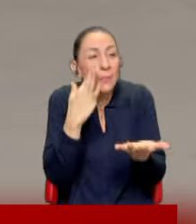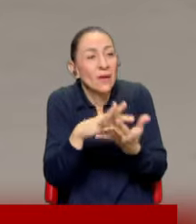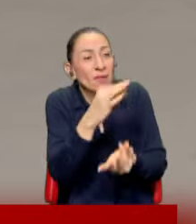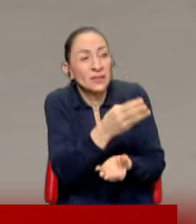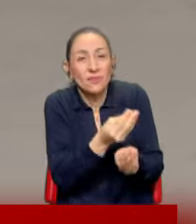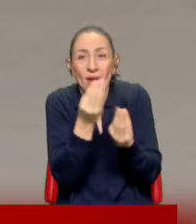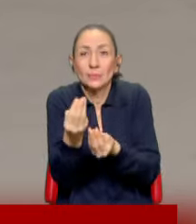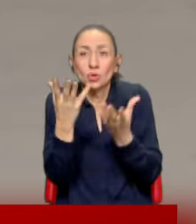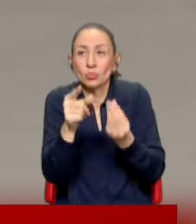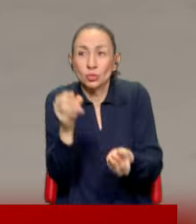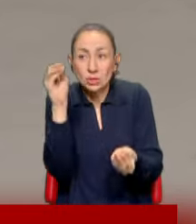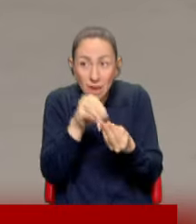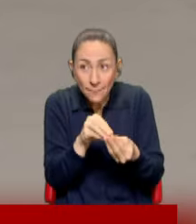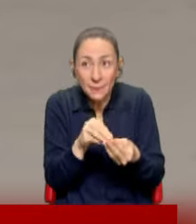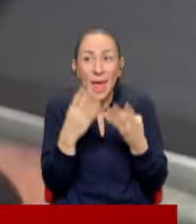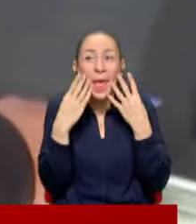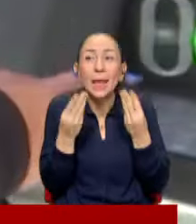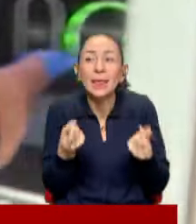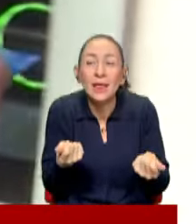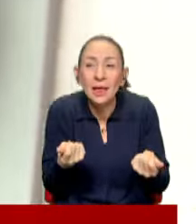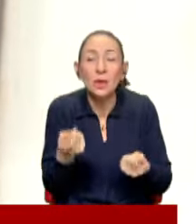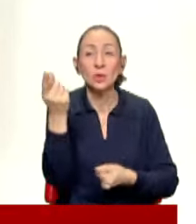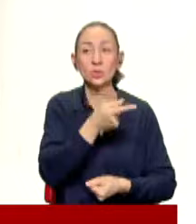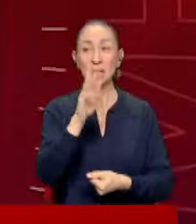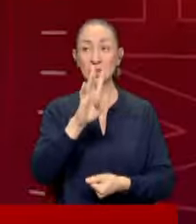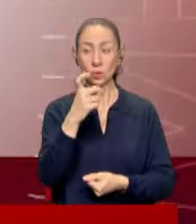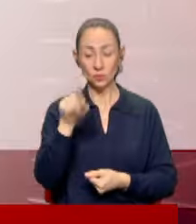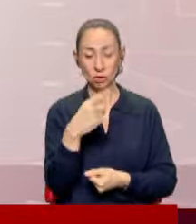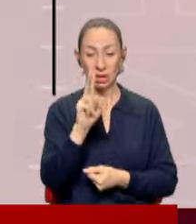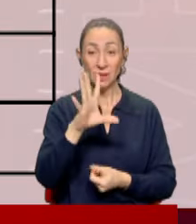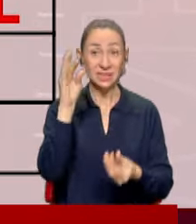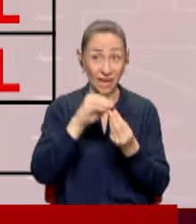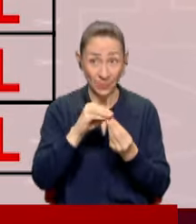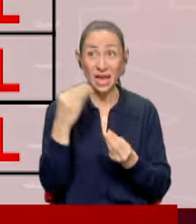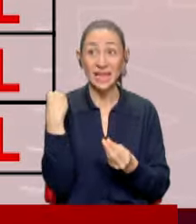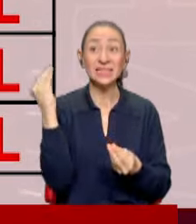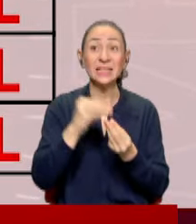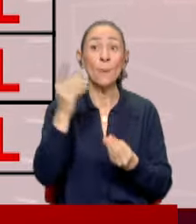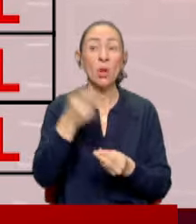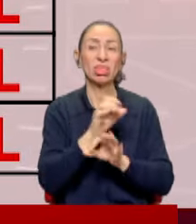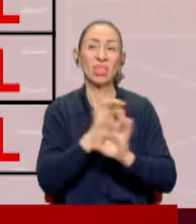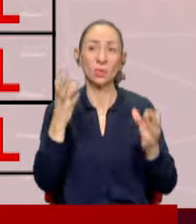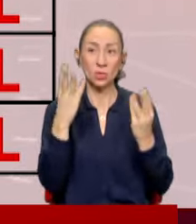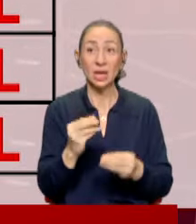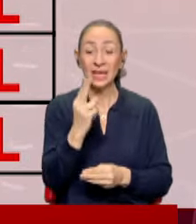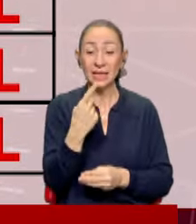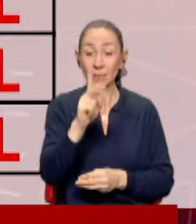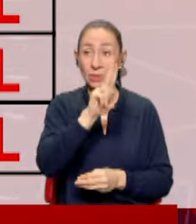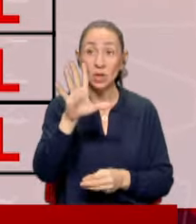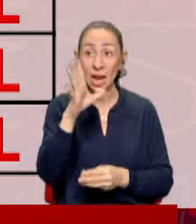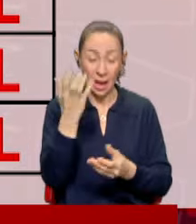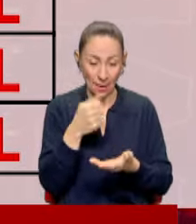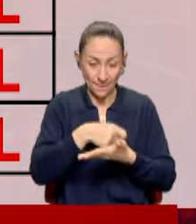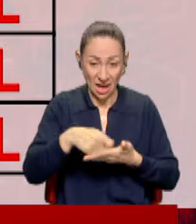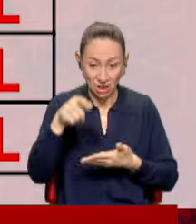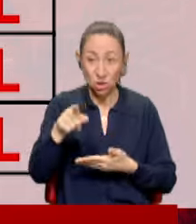beyefendinin vermiş olduğu bu zam eridi. %49,25 artışla yeni zam oranları da netleşti. 7750 lira